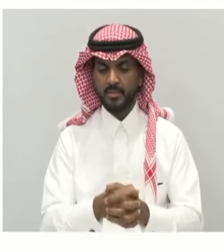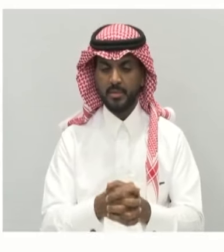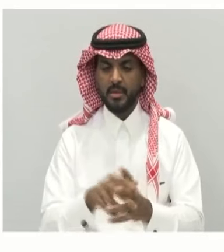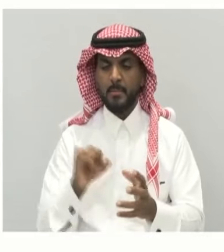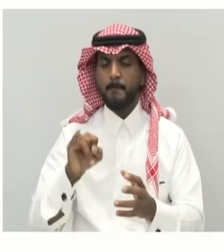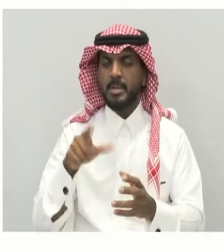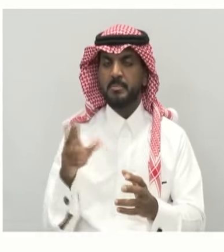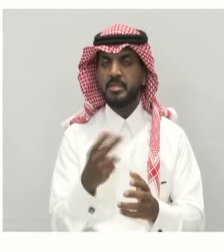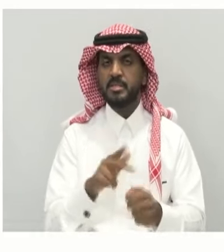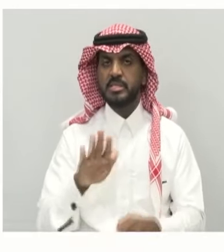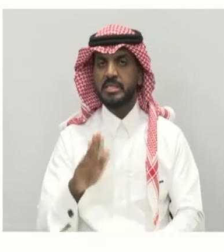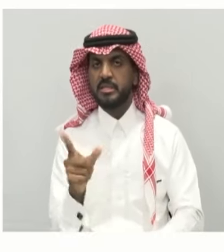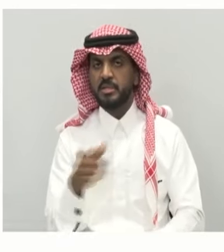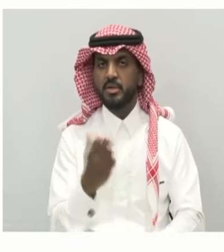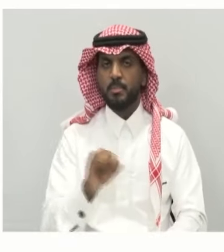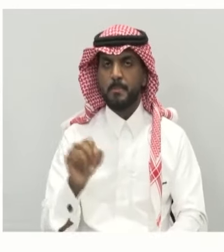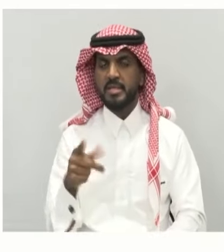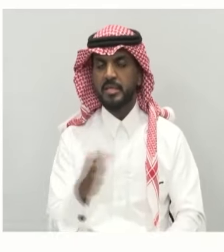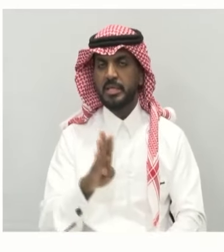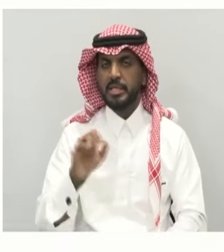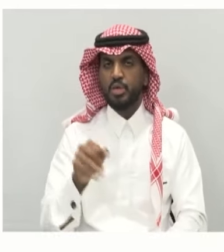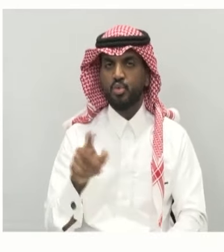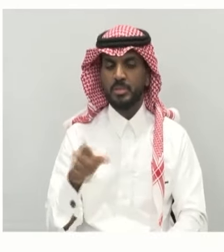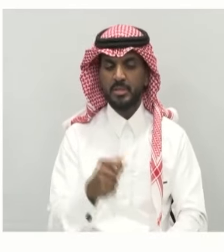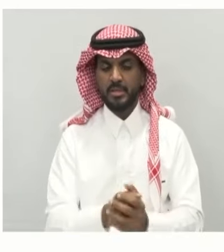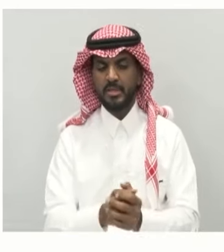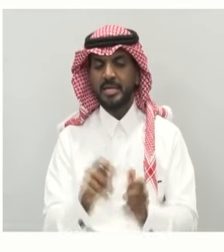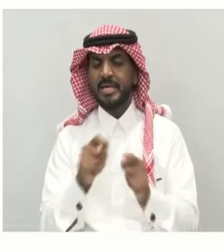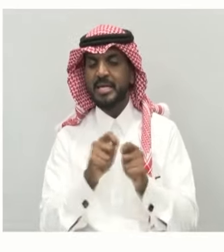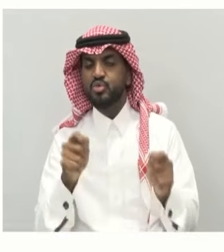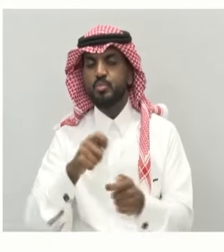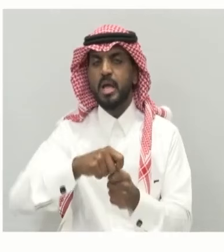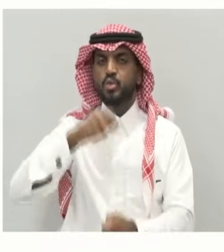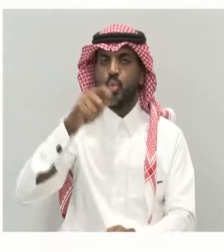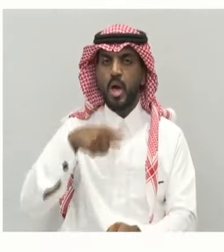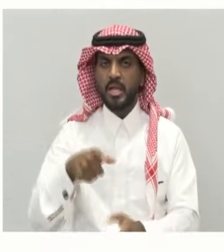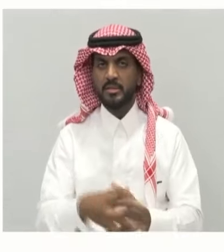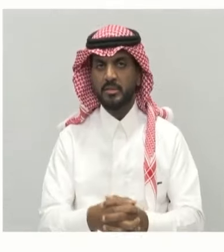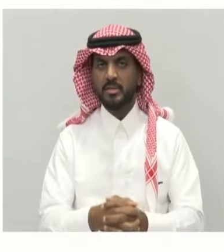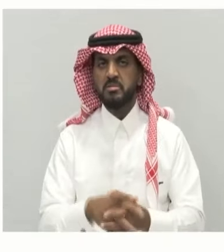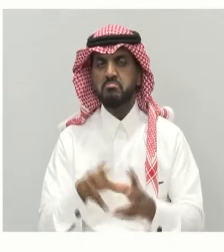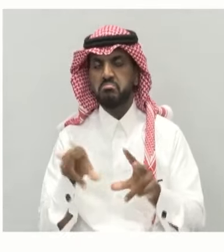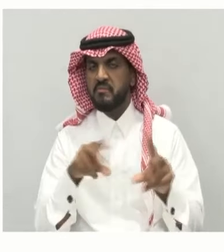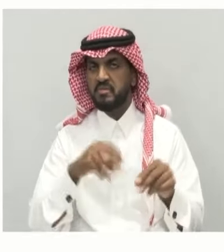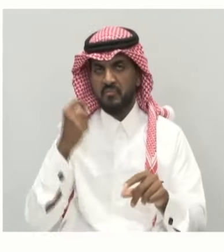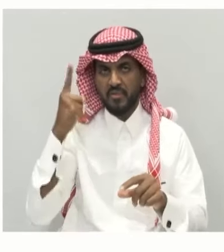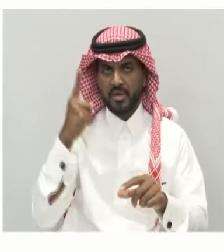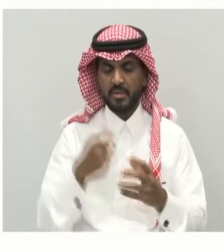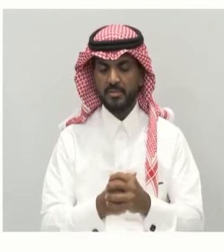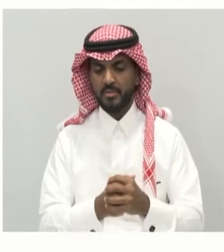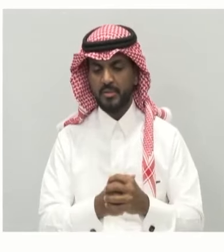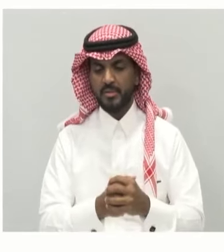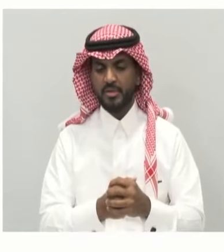مليمتر سنتيمتر متر كيلومتر لقياس كلا من الاطوال الاتيه بنفس الفكره